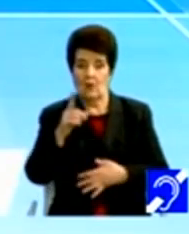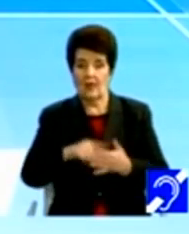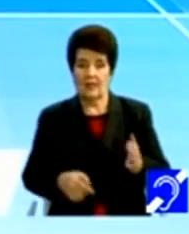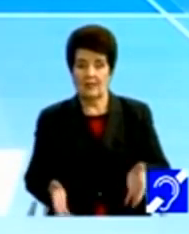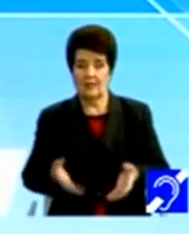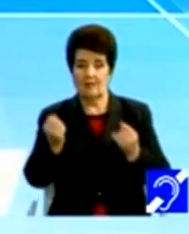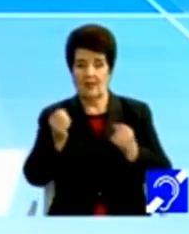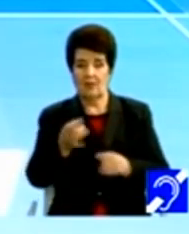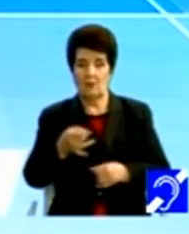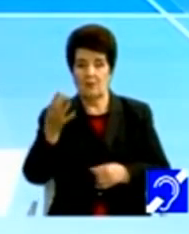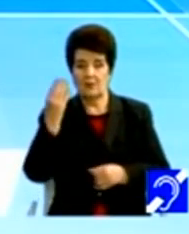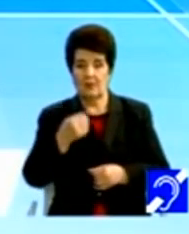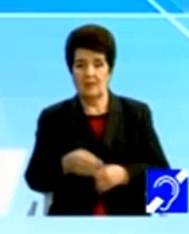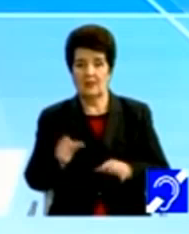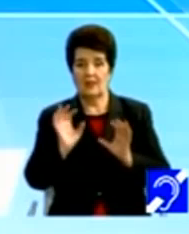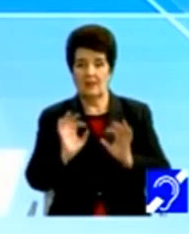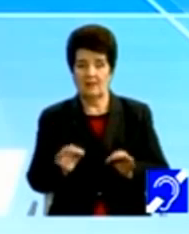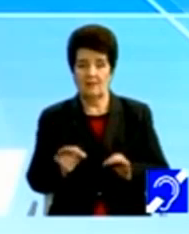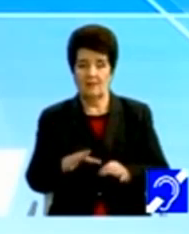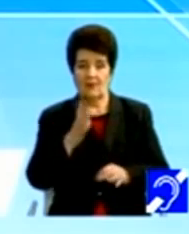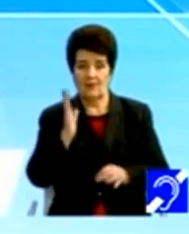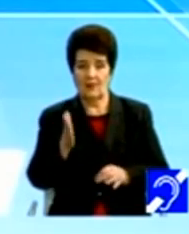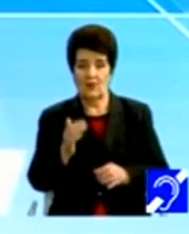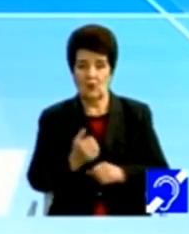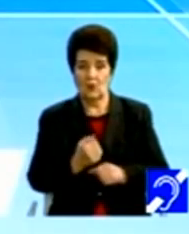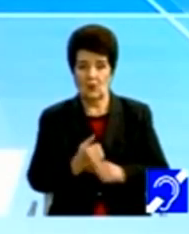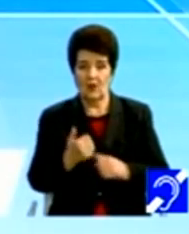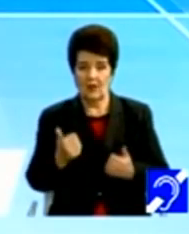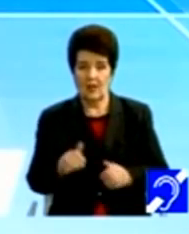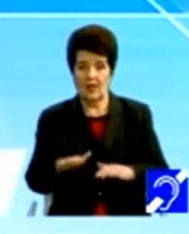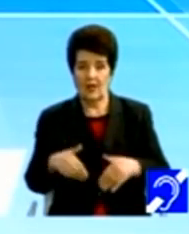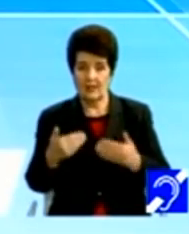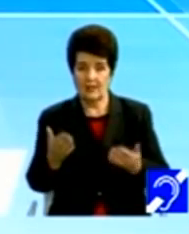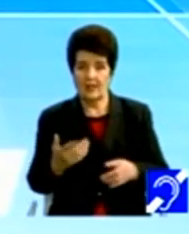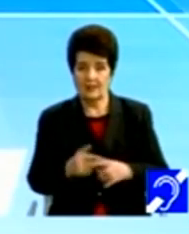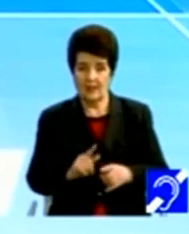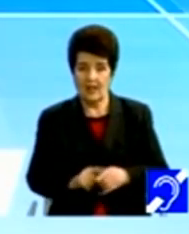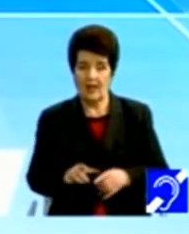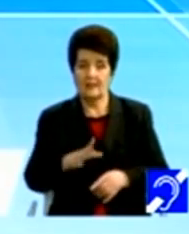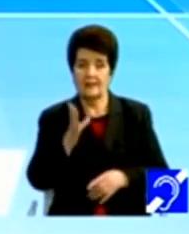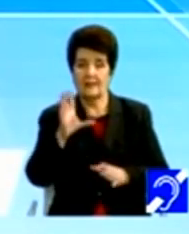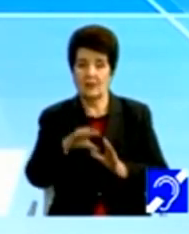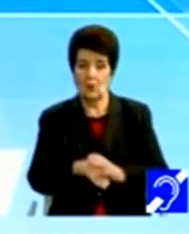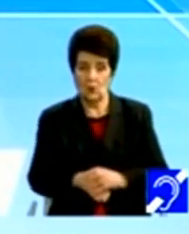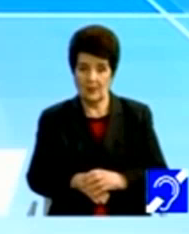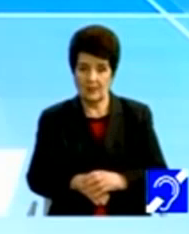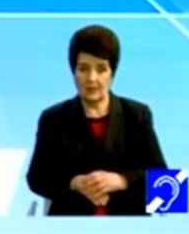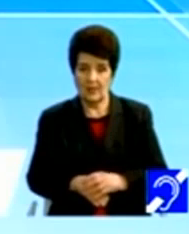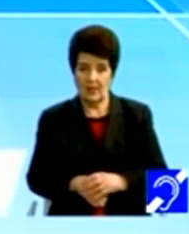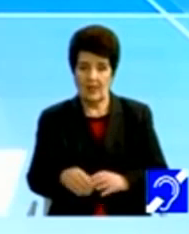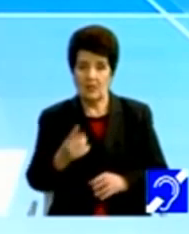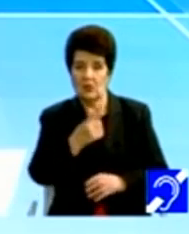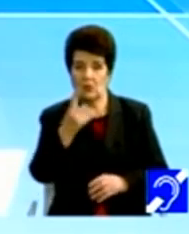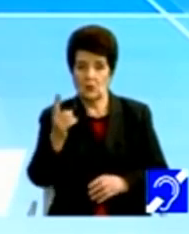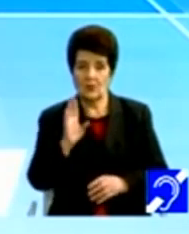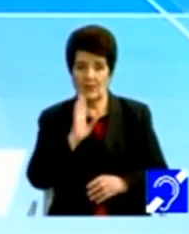în Republica Moldova cu adevărat lucrurile ori actual. Iar din candidații care sunt în cursă, deci niciuna